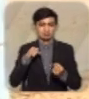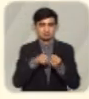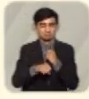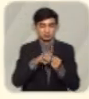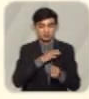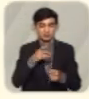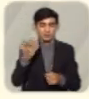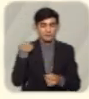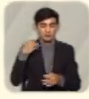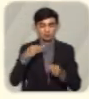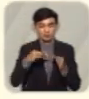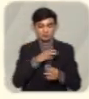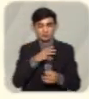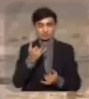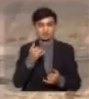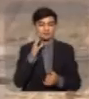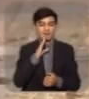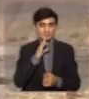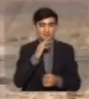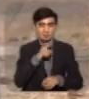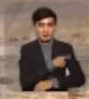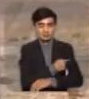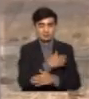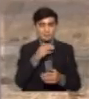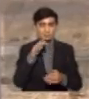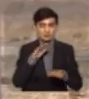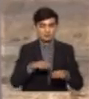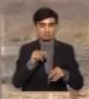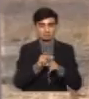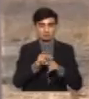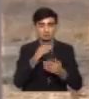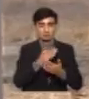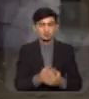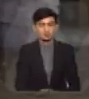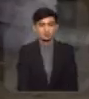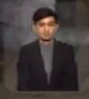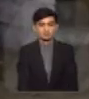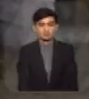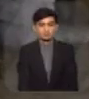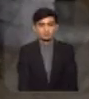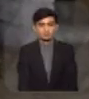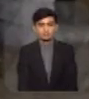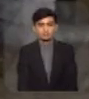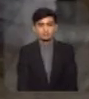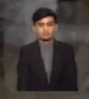жеткіншек ауруханада ем алып жатыр. Нұрболат Жаңабекұлы, Дәулетбай Нұрмахан, Информбюро, Жамбыл облысы.